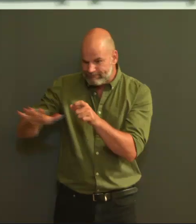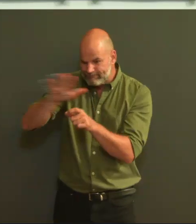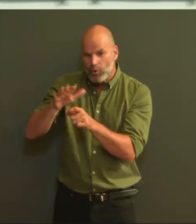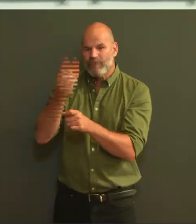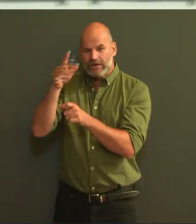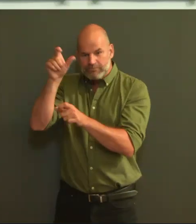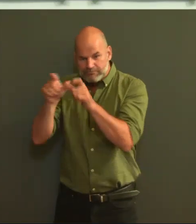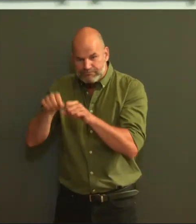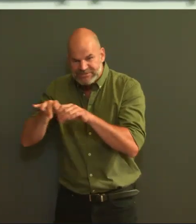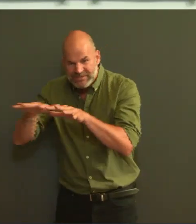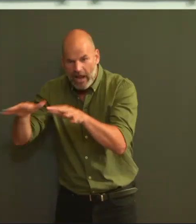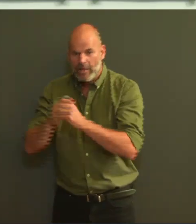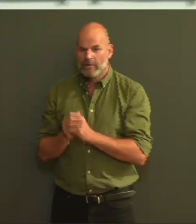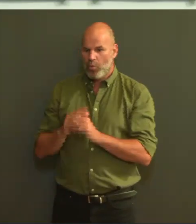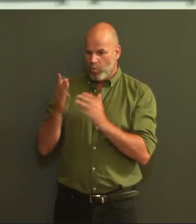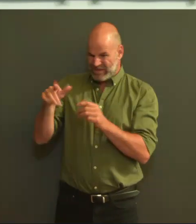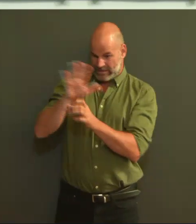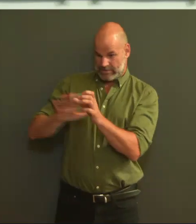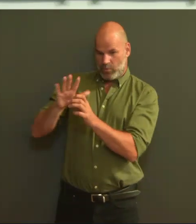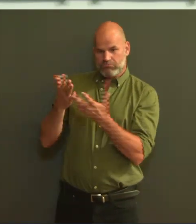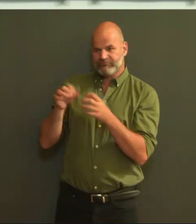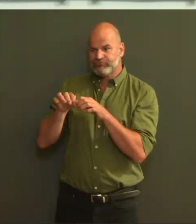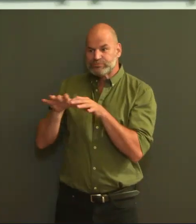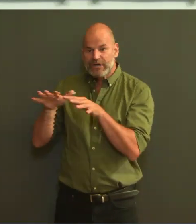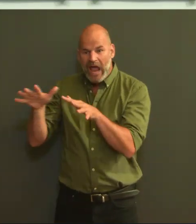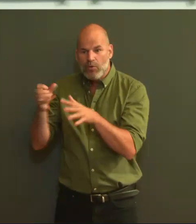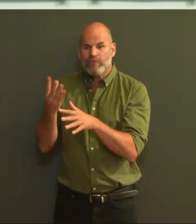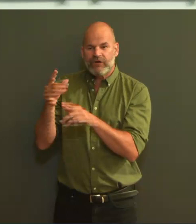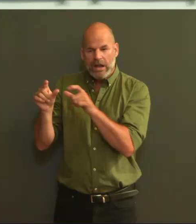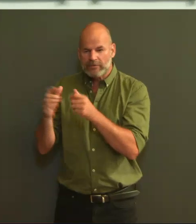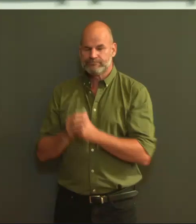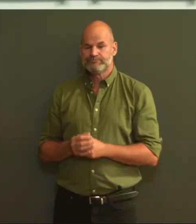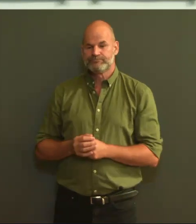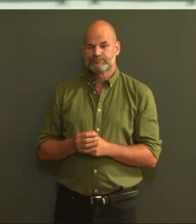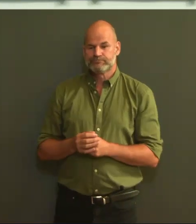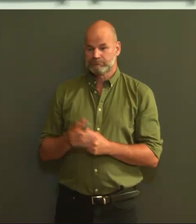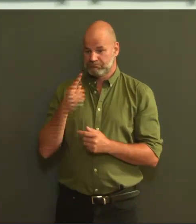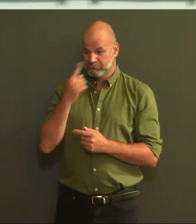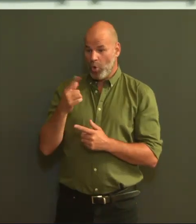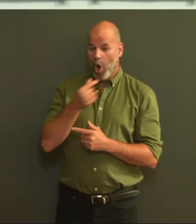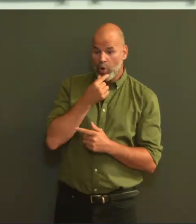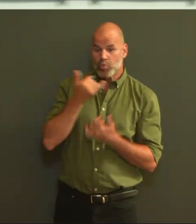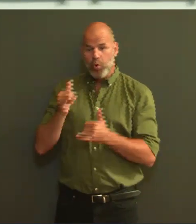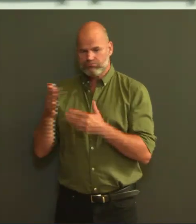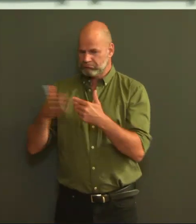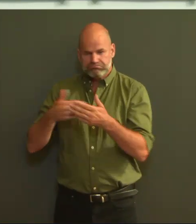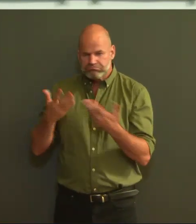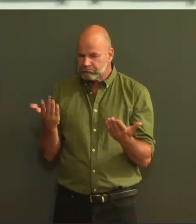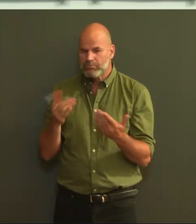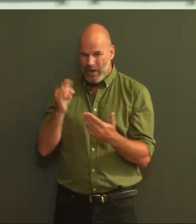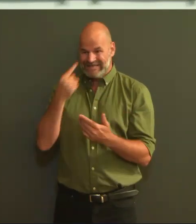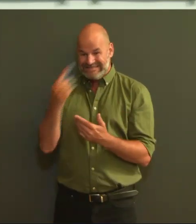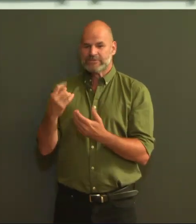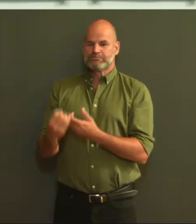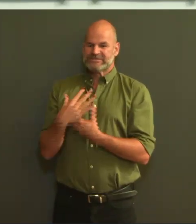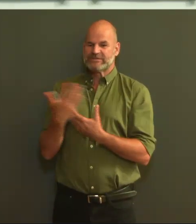leeftijdsgroepen. Het nadeel van deze berekening is dat we niet precies weten hoeveel besmettingen er echt zijn, aangezien maar